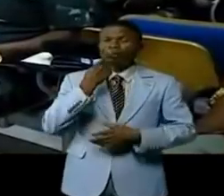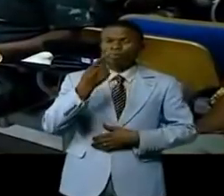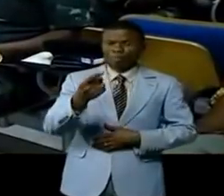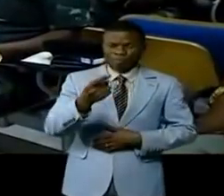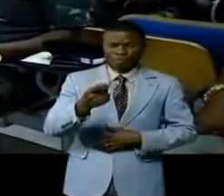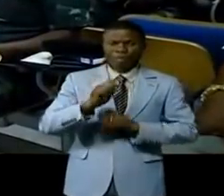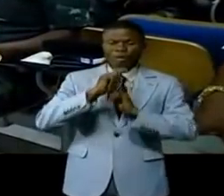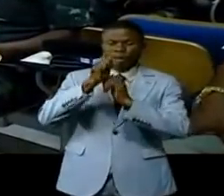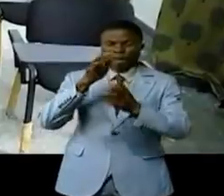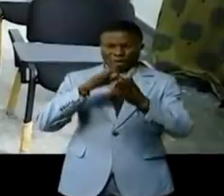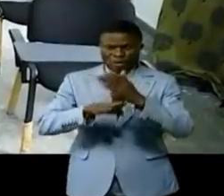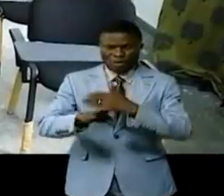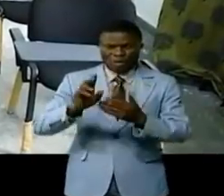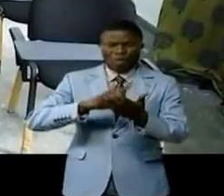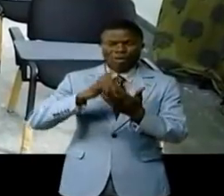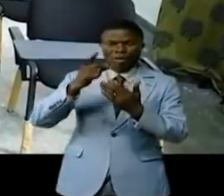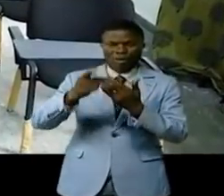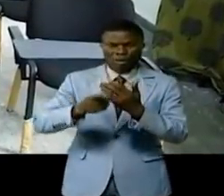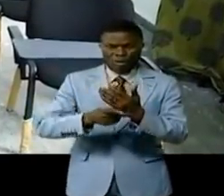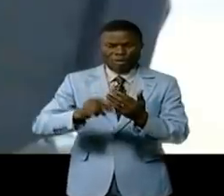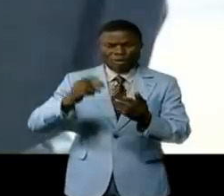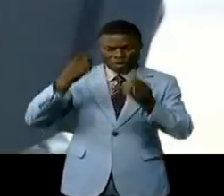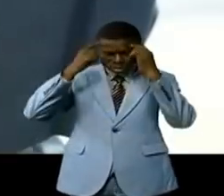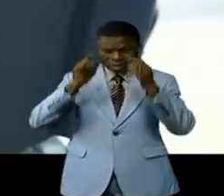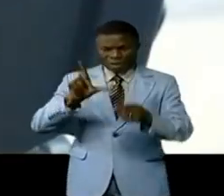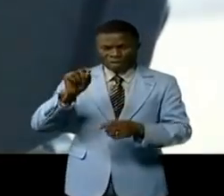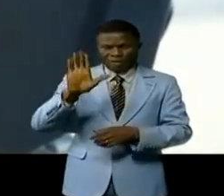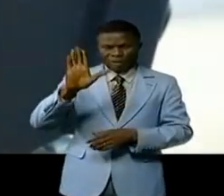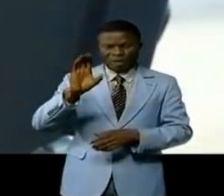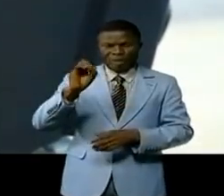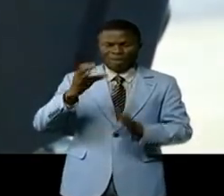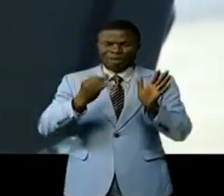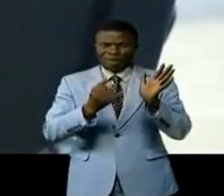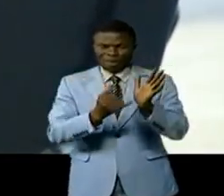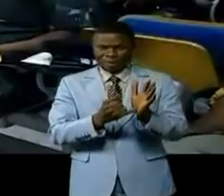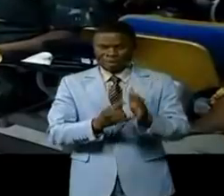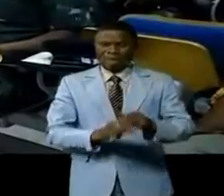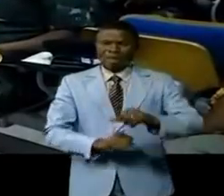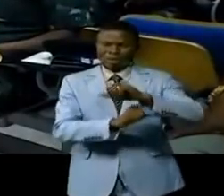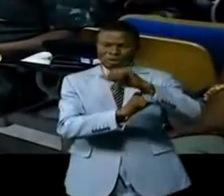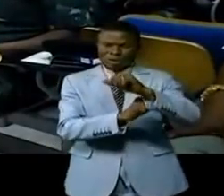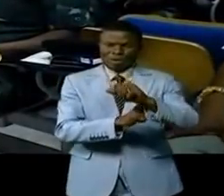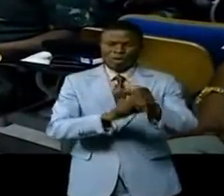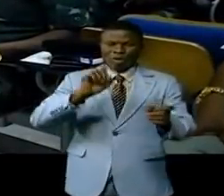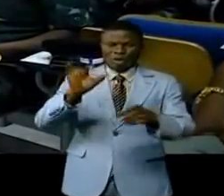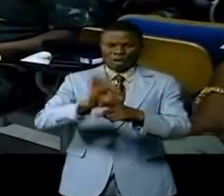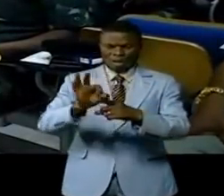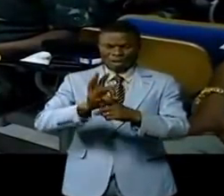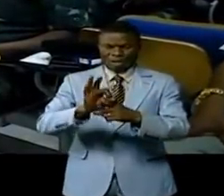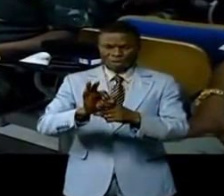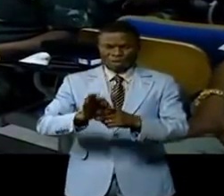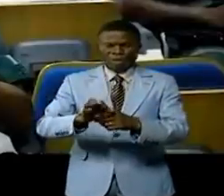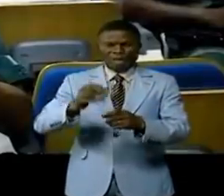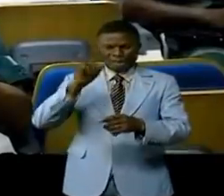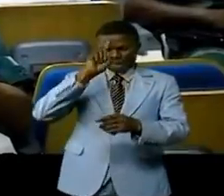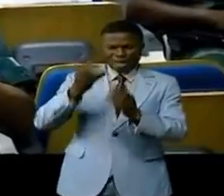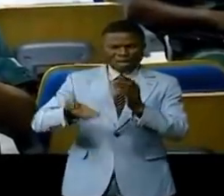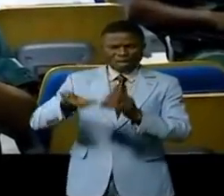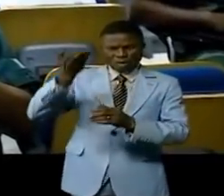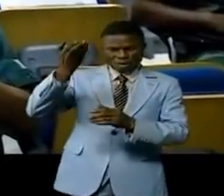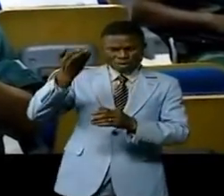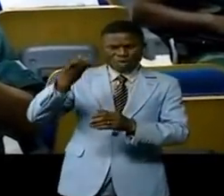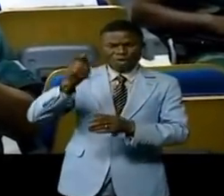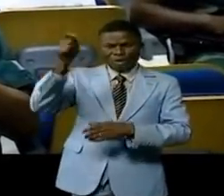dons s'inscrivent dans le cadre de la résolution 2556 qui privilégie la formation et la remise à niveau des